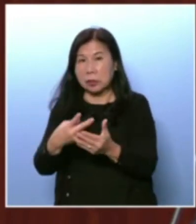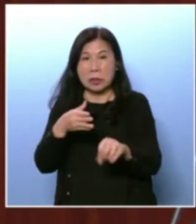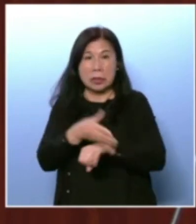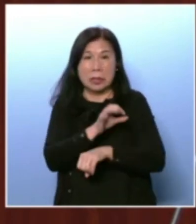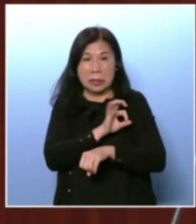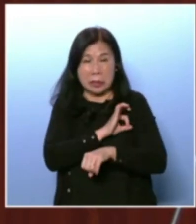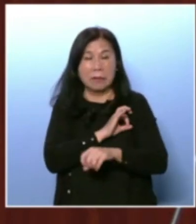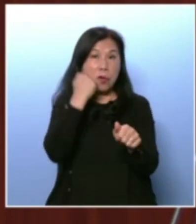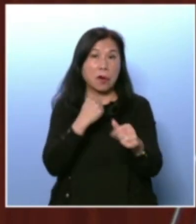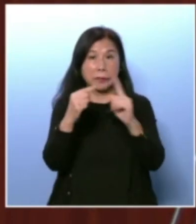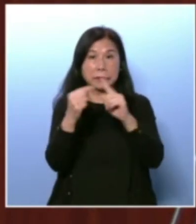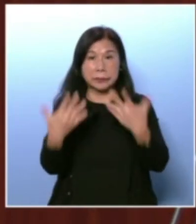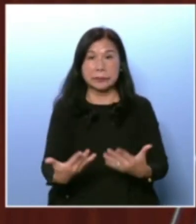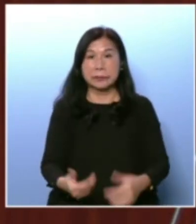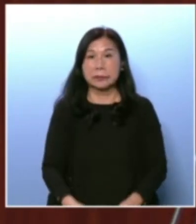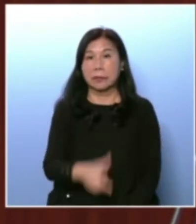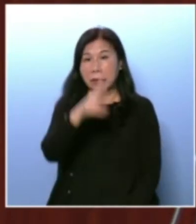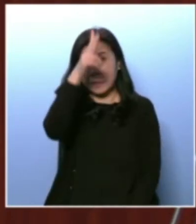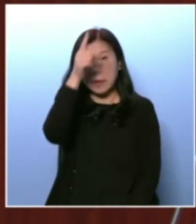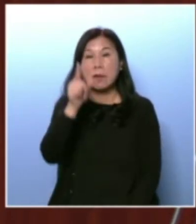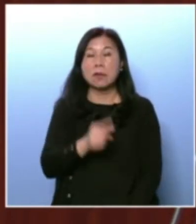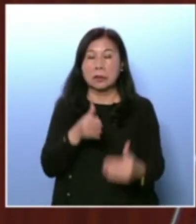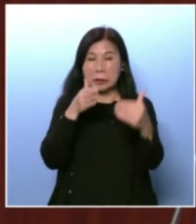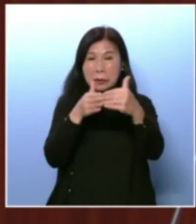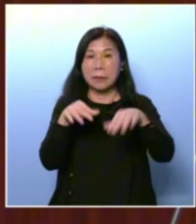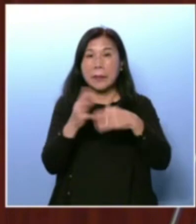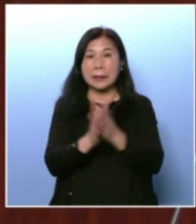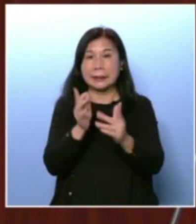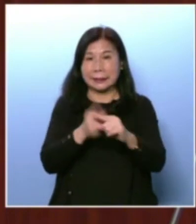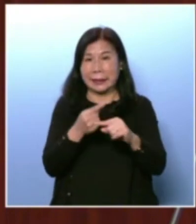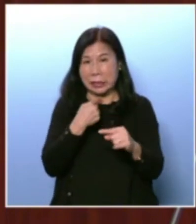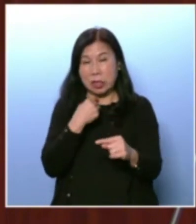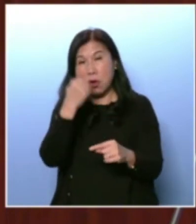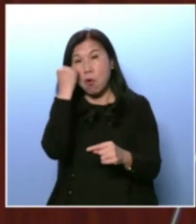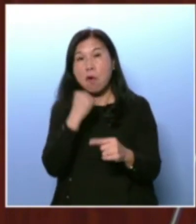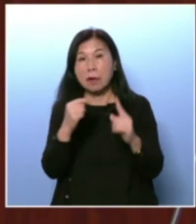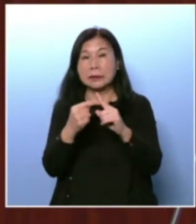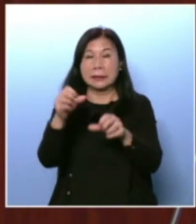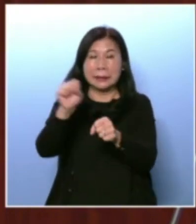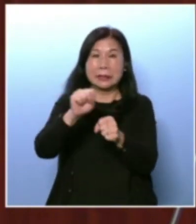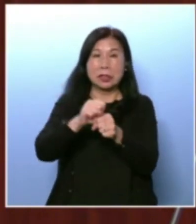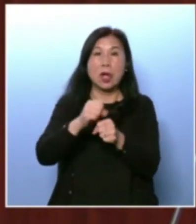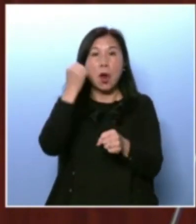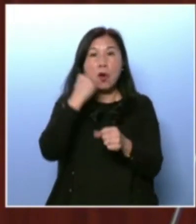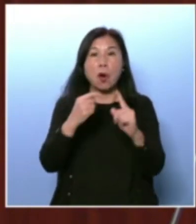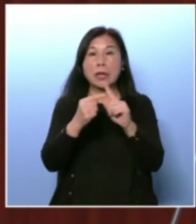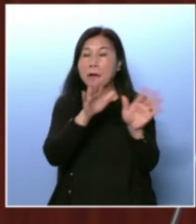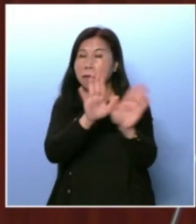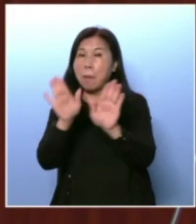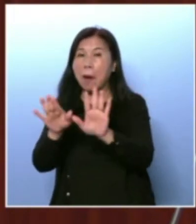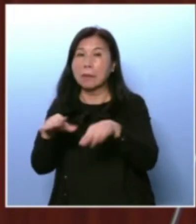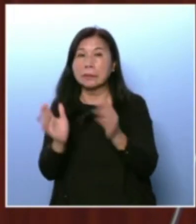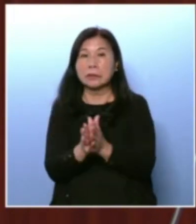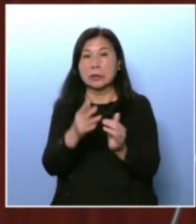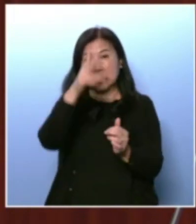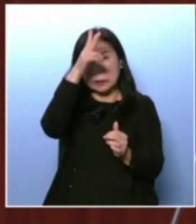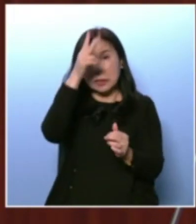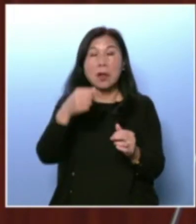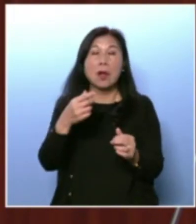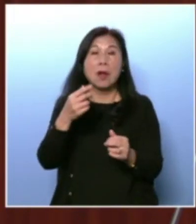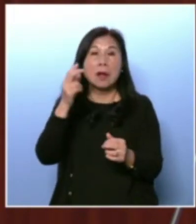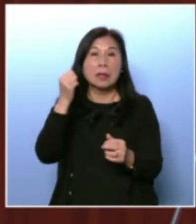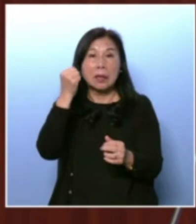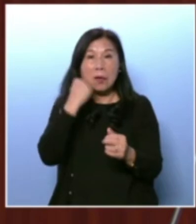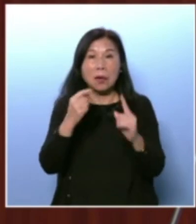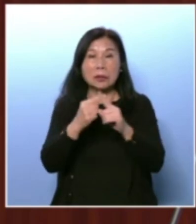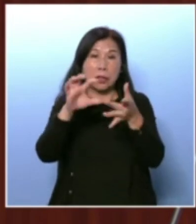会正面回应。政府着重照顾有需要的长者，不断加强长者服务。政府会将长者